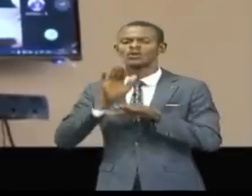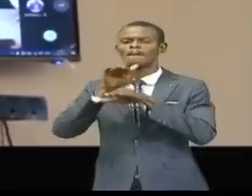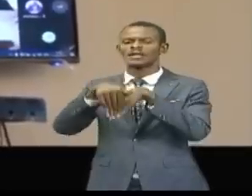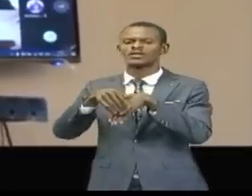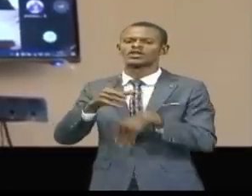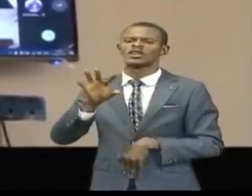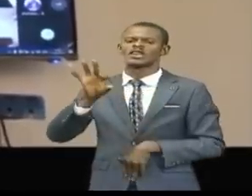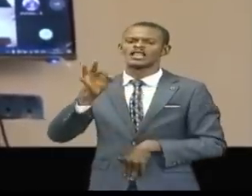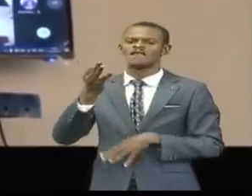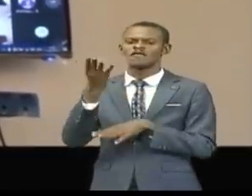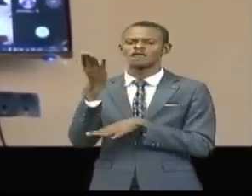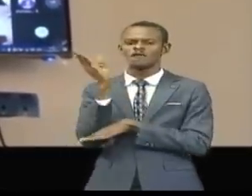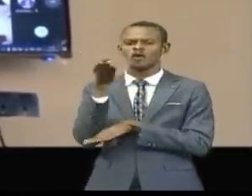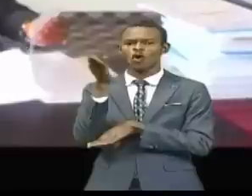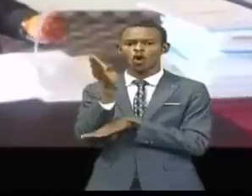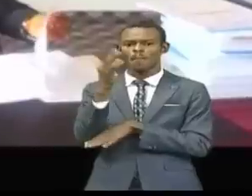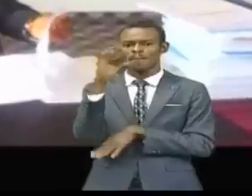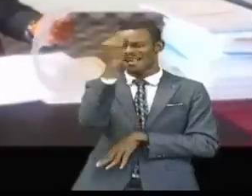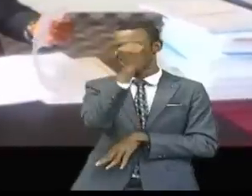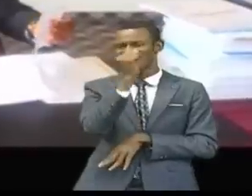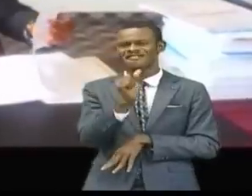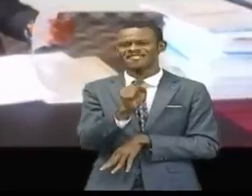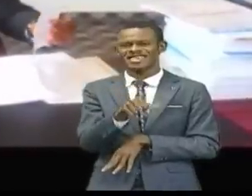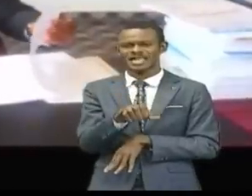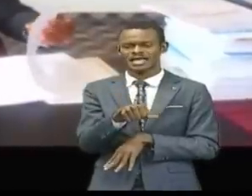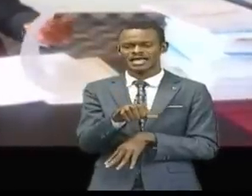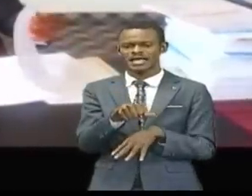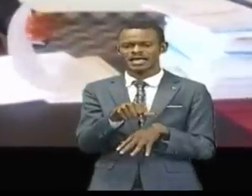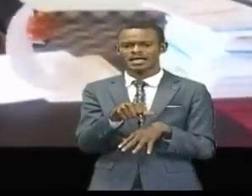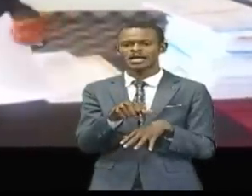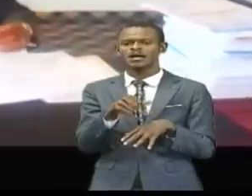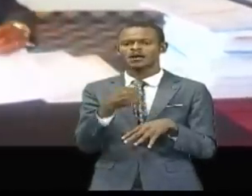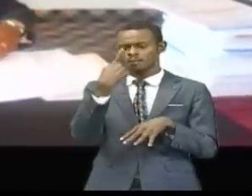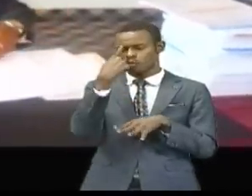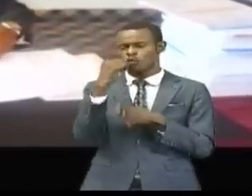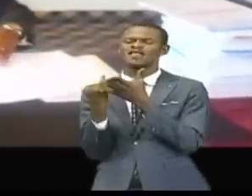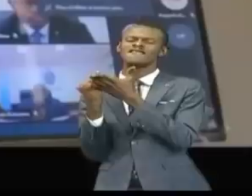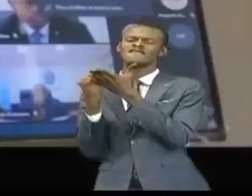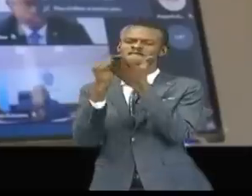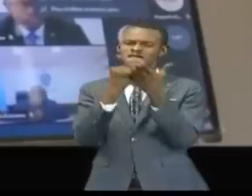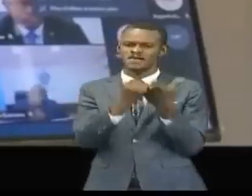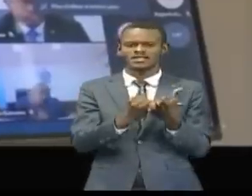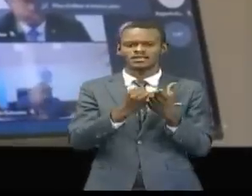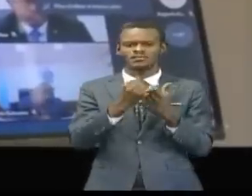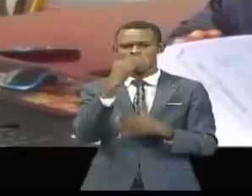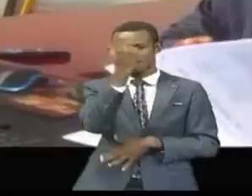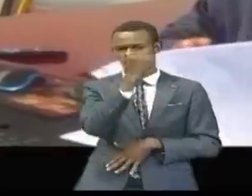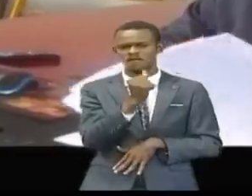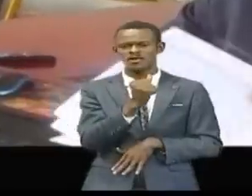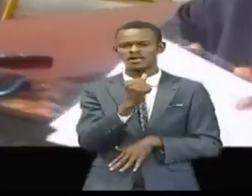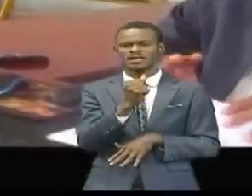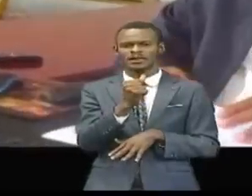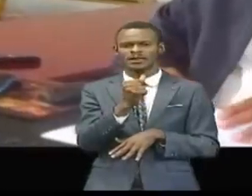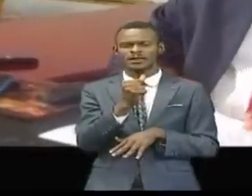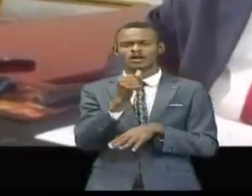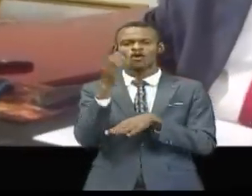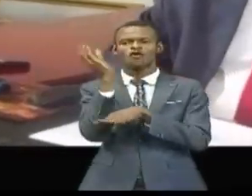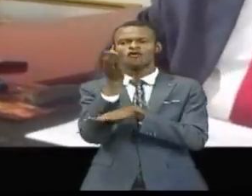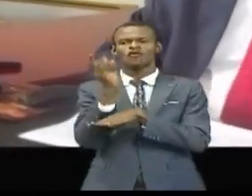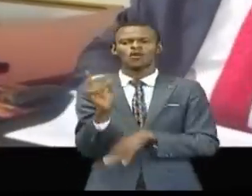Summit Financial Times 2022 pour l'investissement en Afrique tenu à Londres.